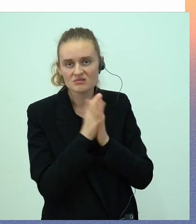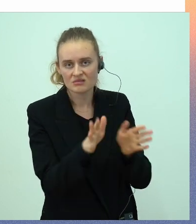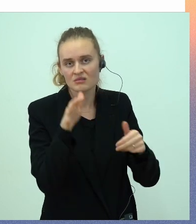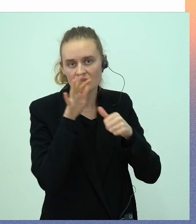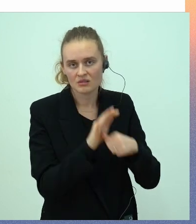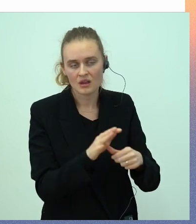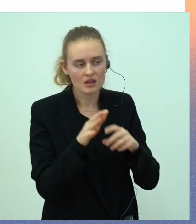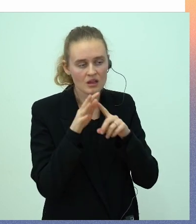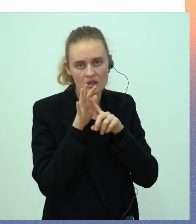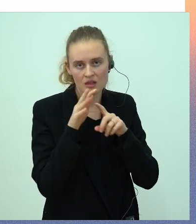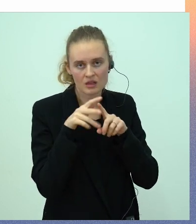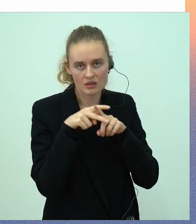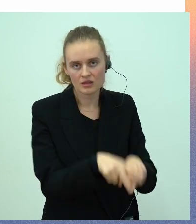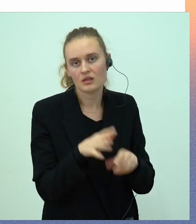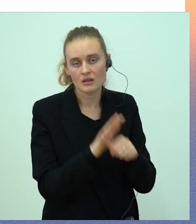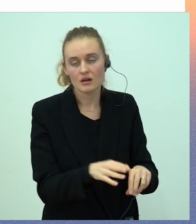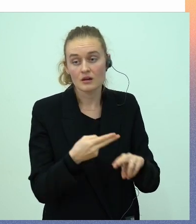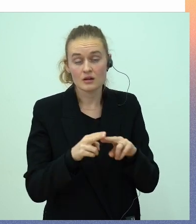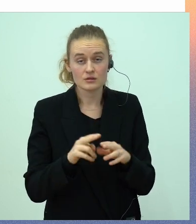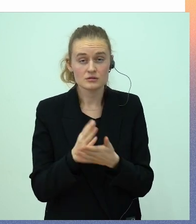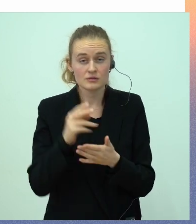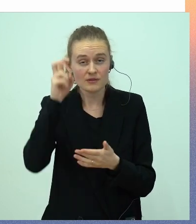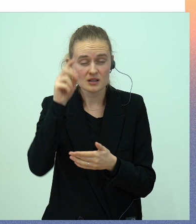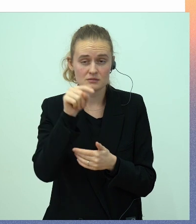Ir tas yra pastebima visame pasaulyje.